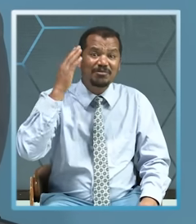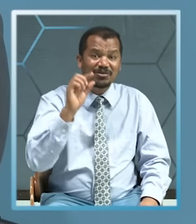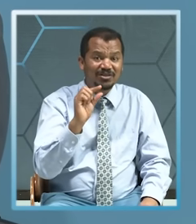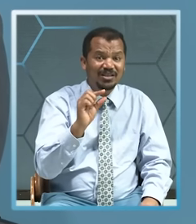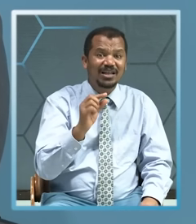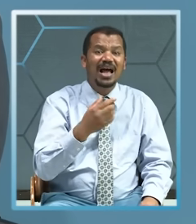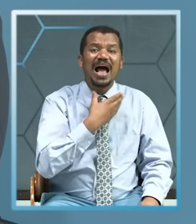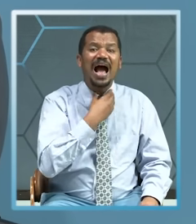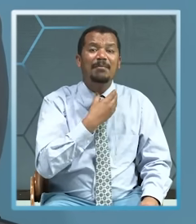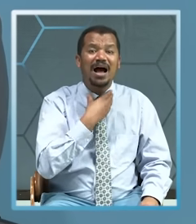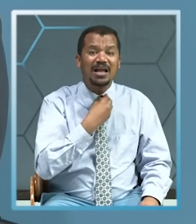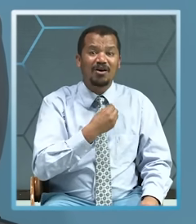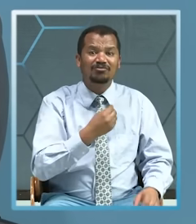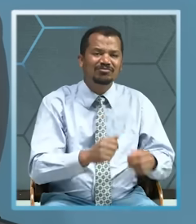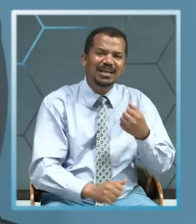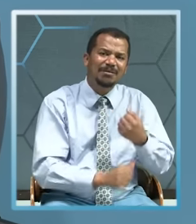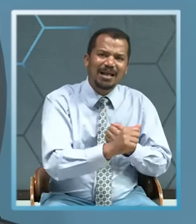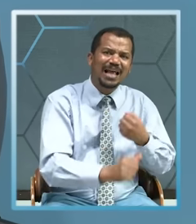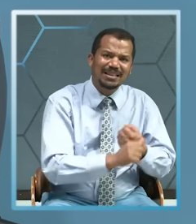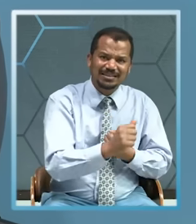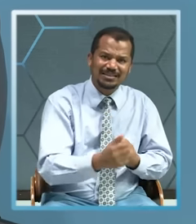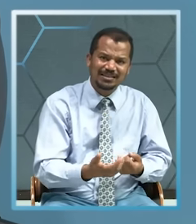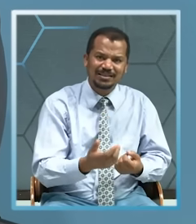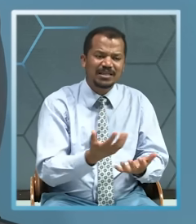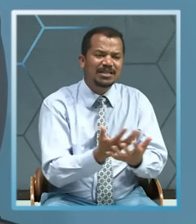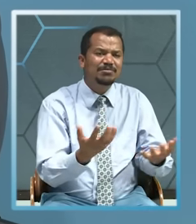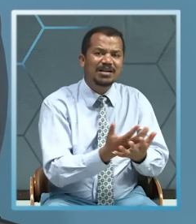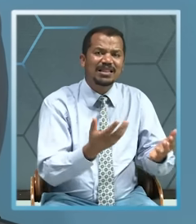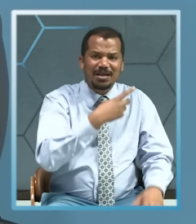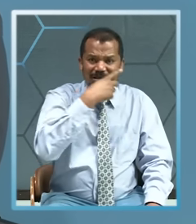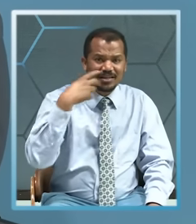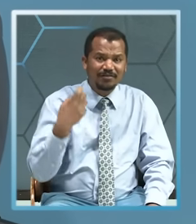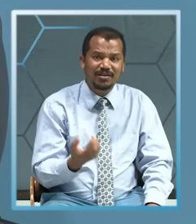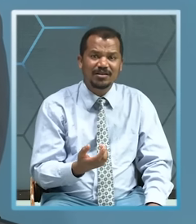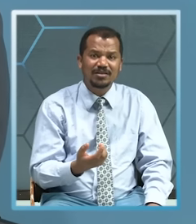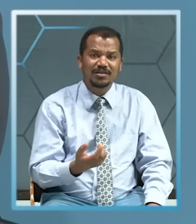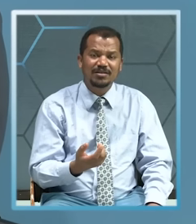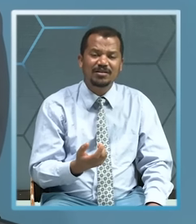ደግሞ ትንሽ አማራውን የማጥቃት ንብረት የመዝረፍ